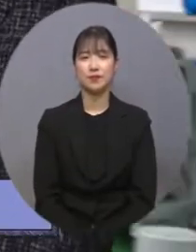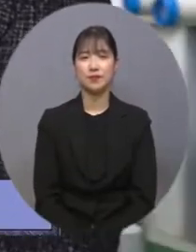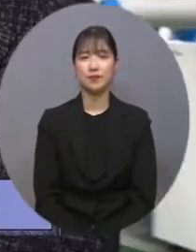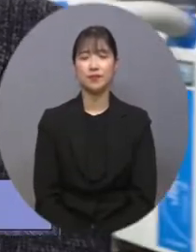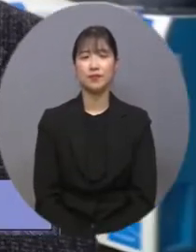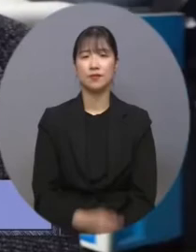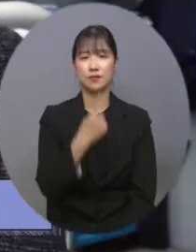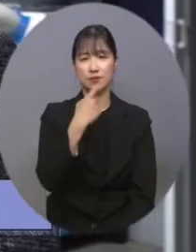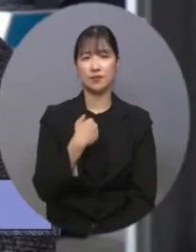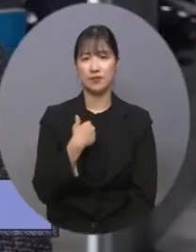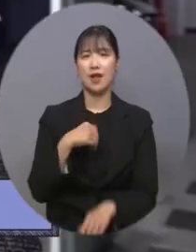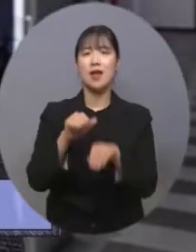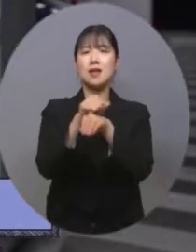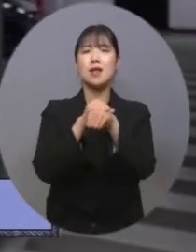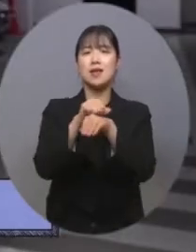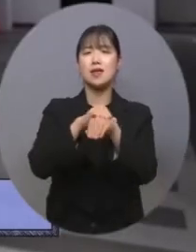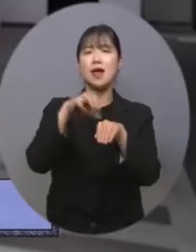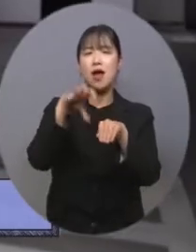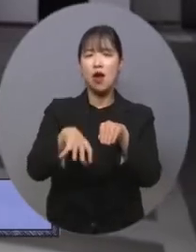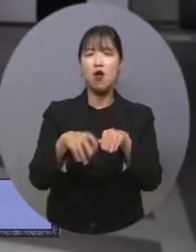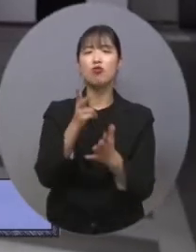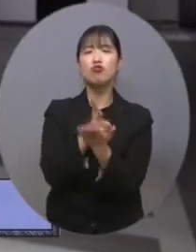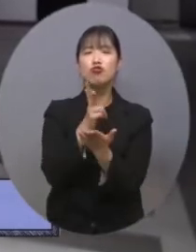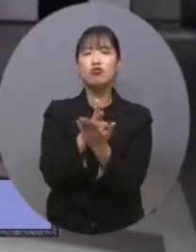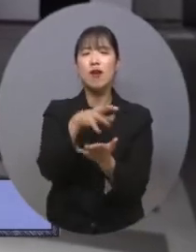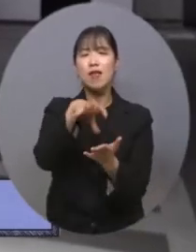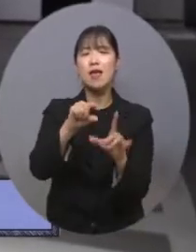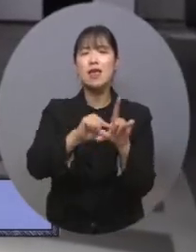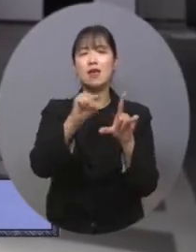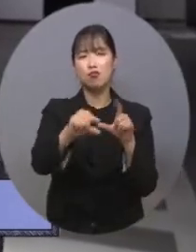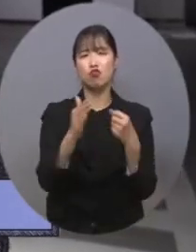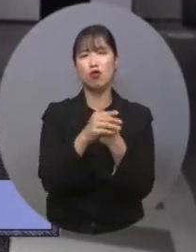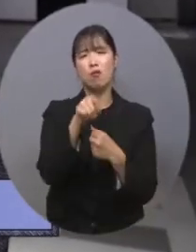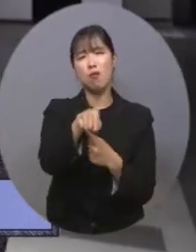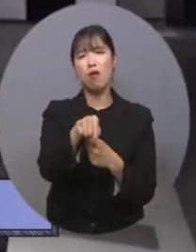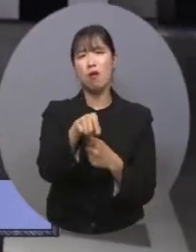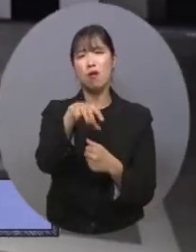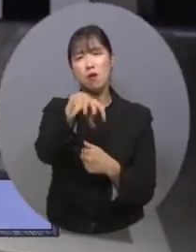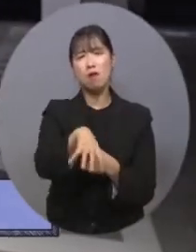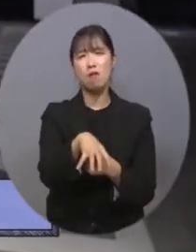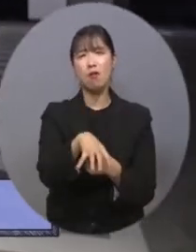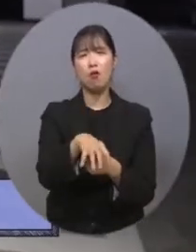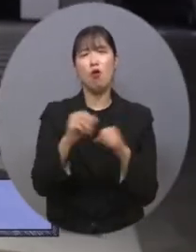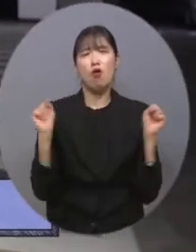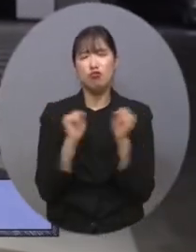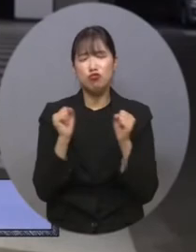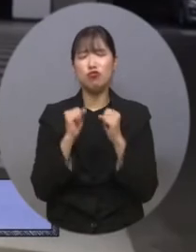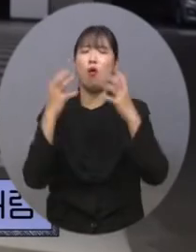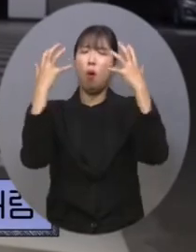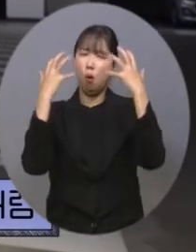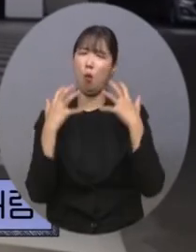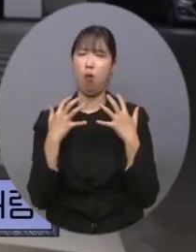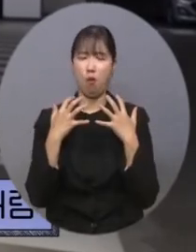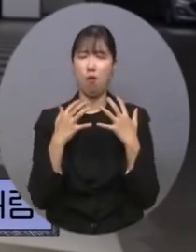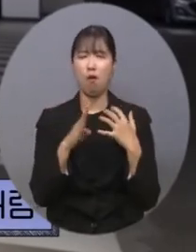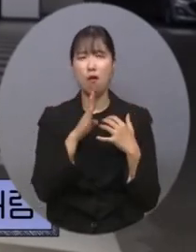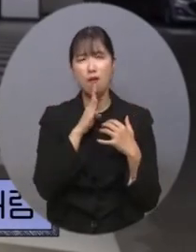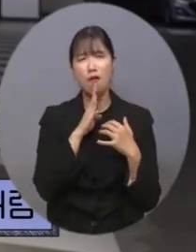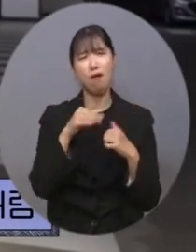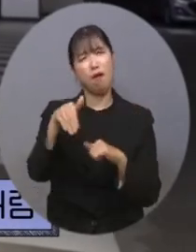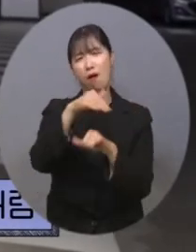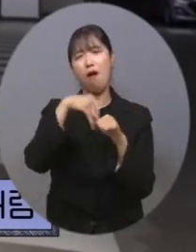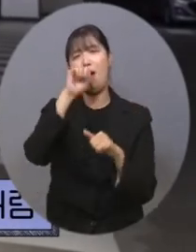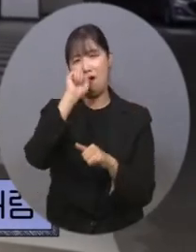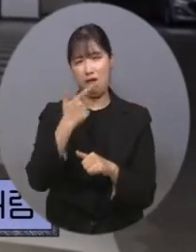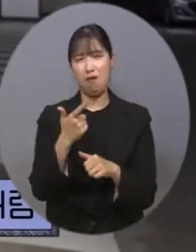저희들 세차장이 주차장의 일부에 차지하다 보니까 사실 이 자리가 굉장히 춥거나 더울 수 있습니다. 작업 환경이 열악할 수